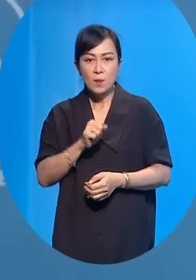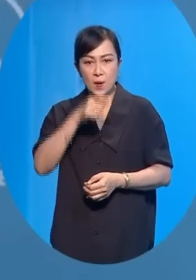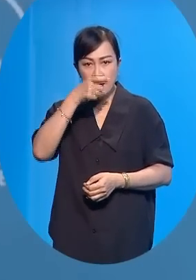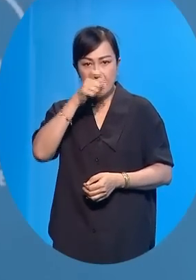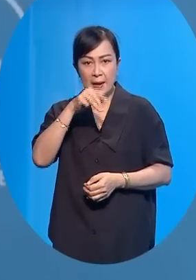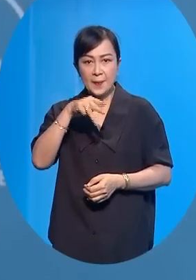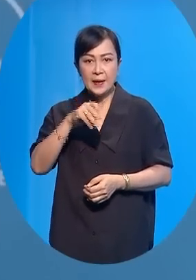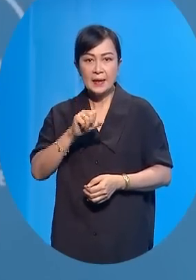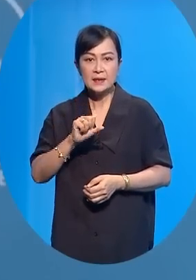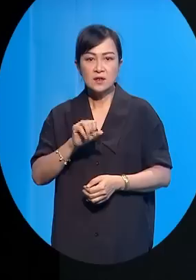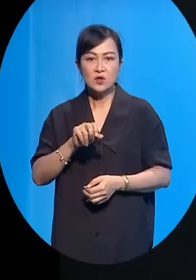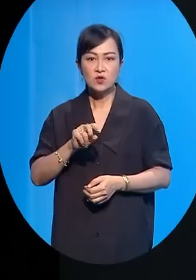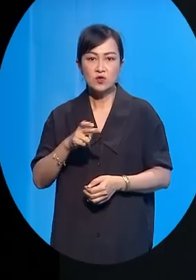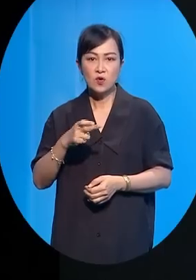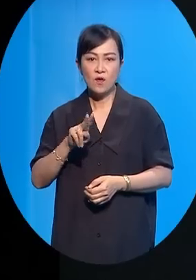Ngoại giao Nga